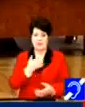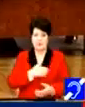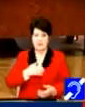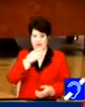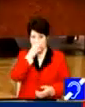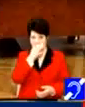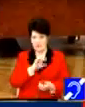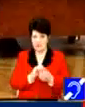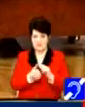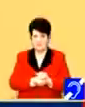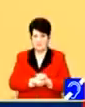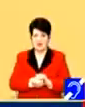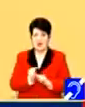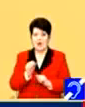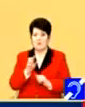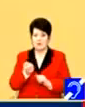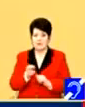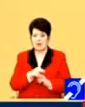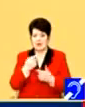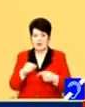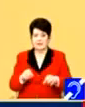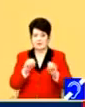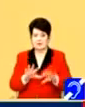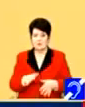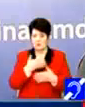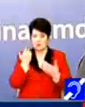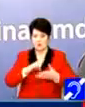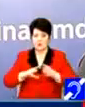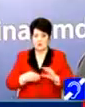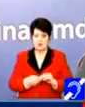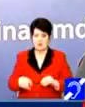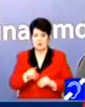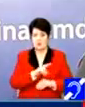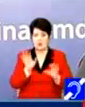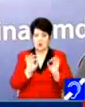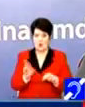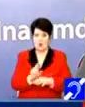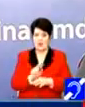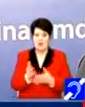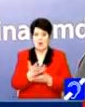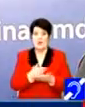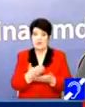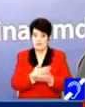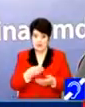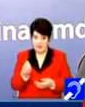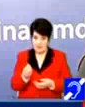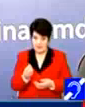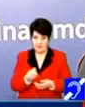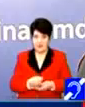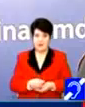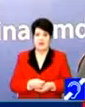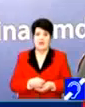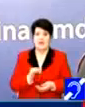Primăria Chișinău schimbă abordarea pentru că nicio altă soluție nu dă rezultate. Tot ce înseamnă colectare de bani, instigare la colectare